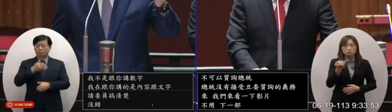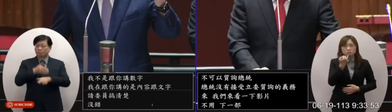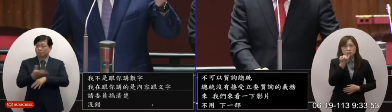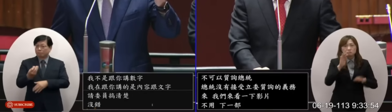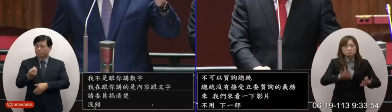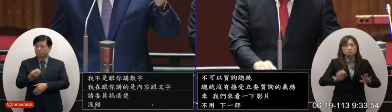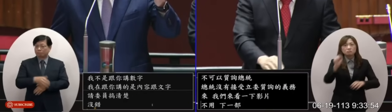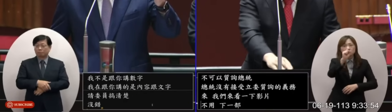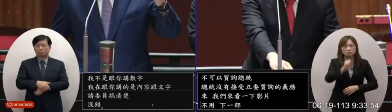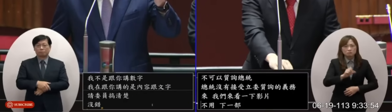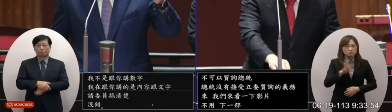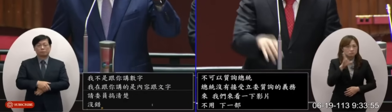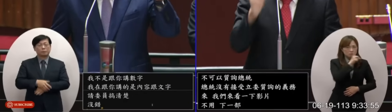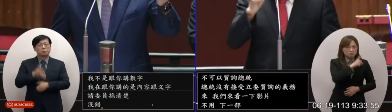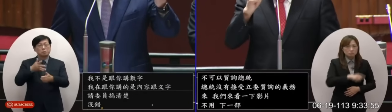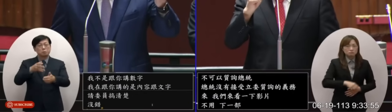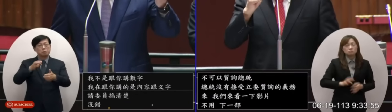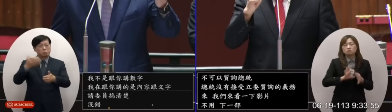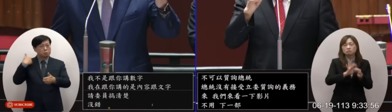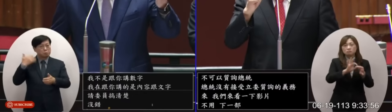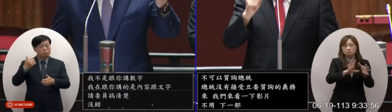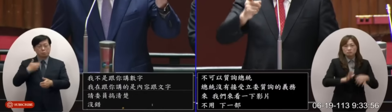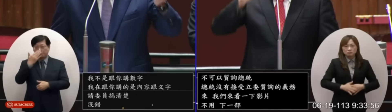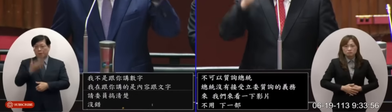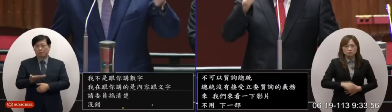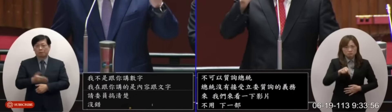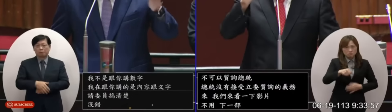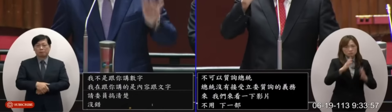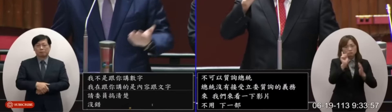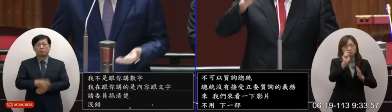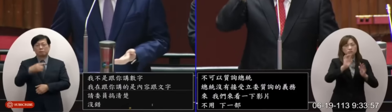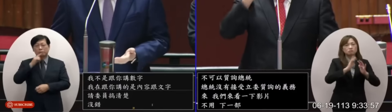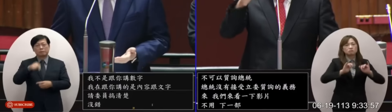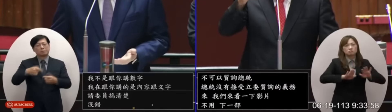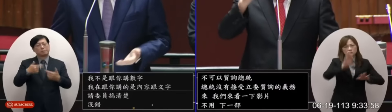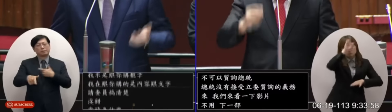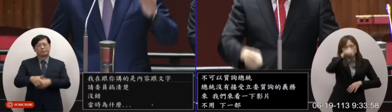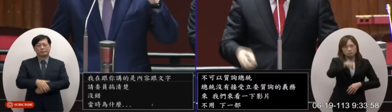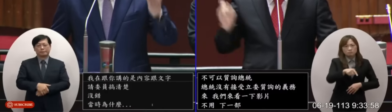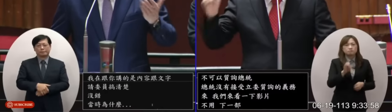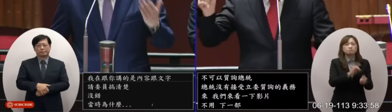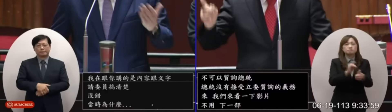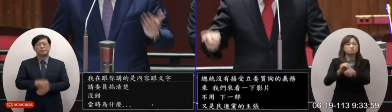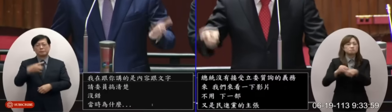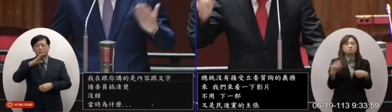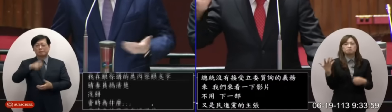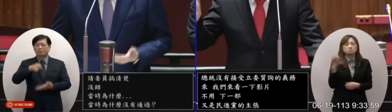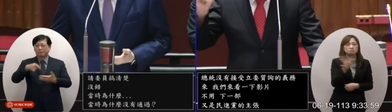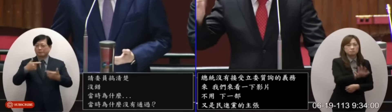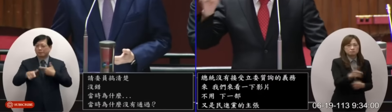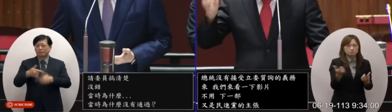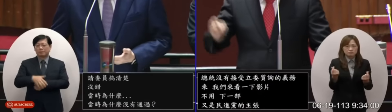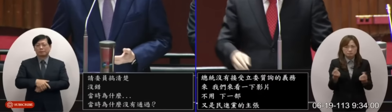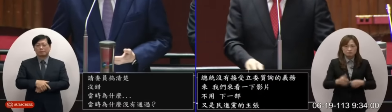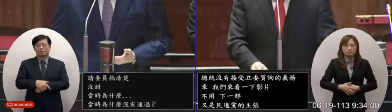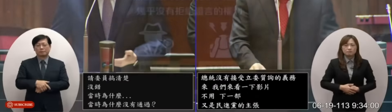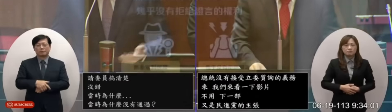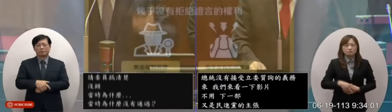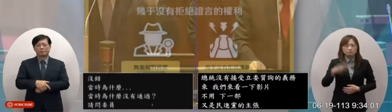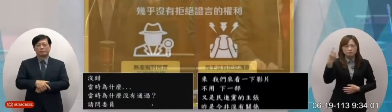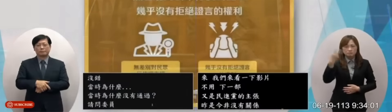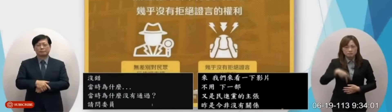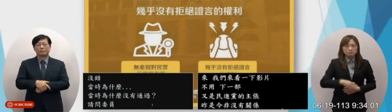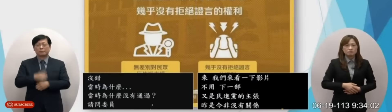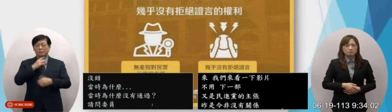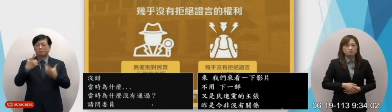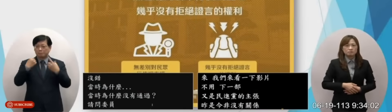系，卓氏金威没有关系。 请问委员，当时为什么没有通过？ 一贯的诈骗 啊， 一贯的手法， 就是不适当才没有通过啊。 差别， 今